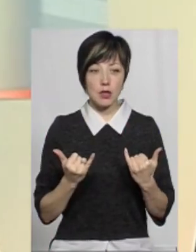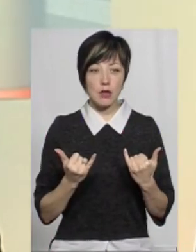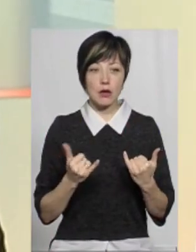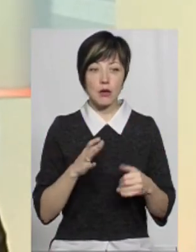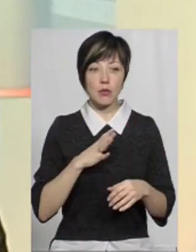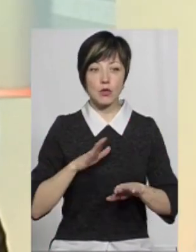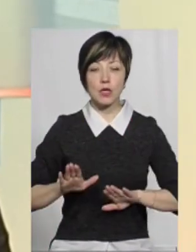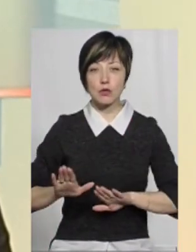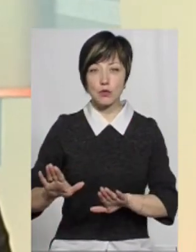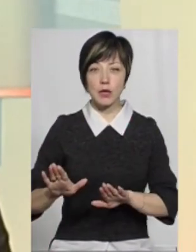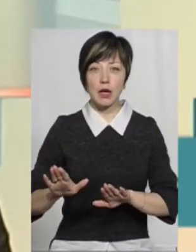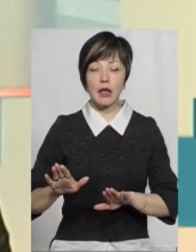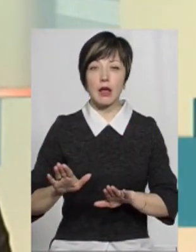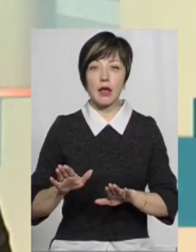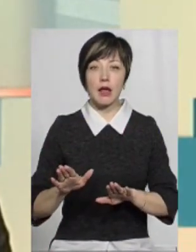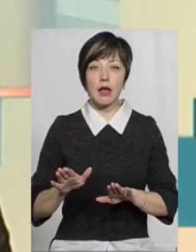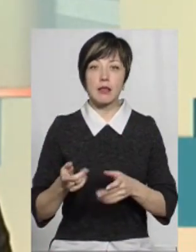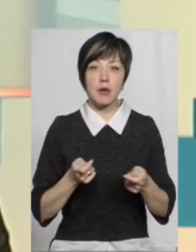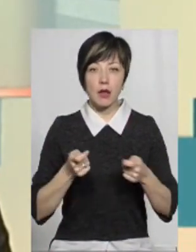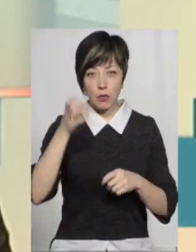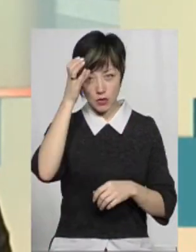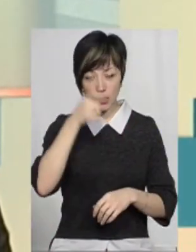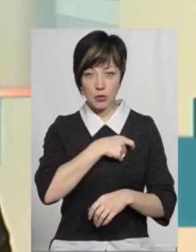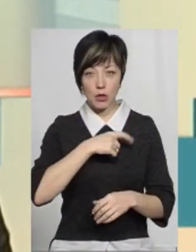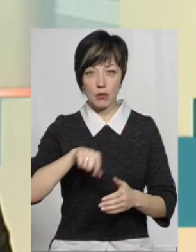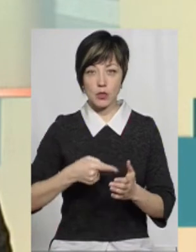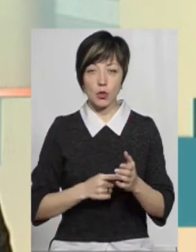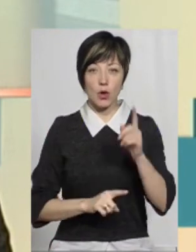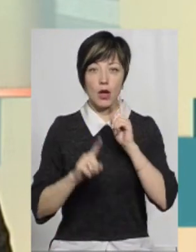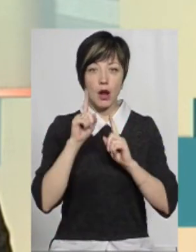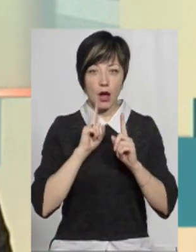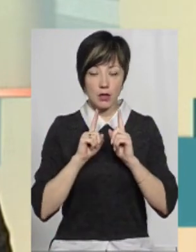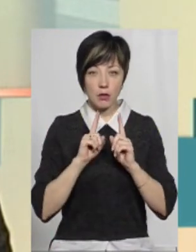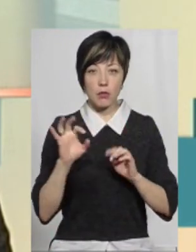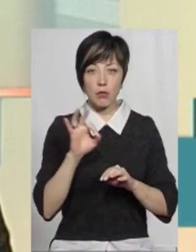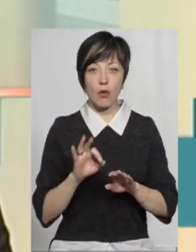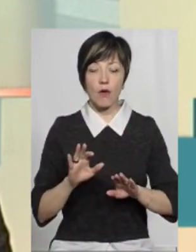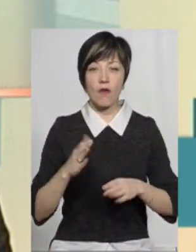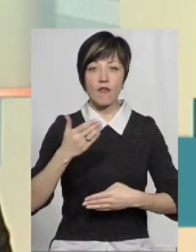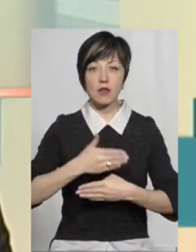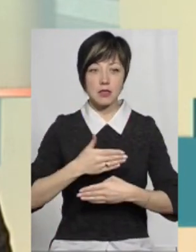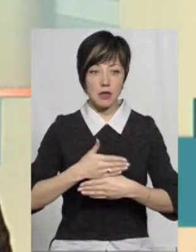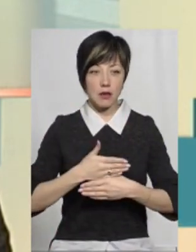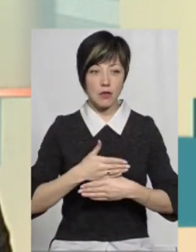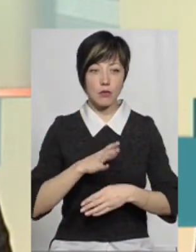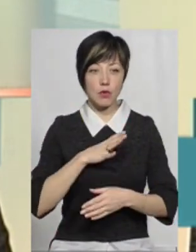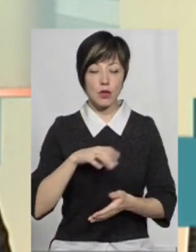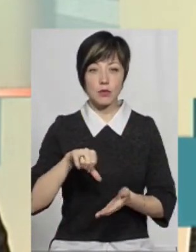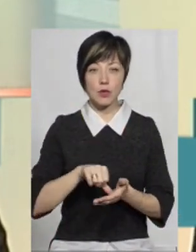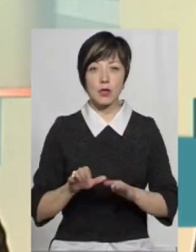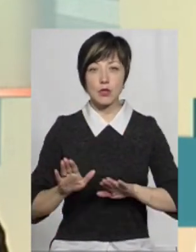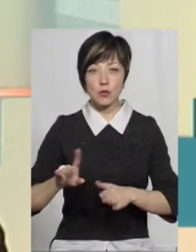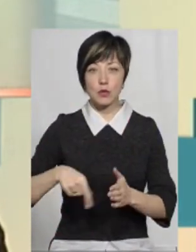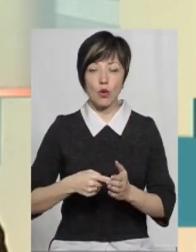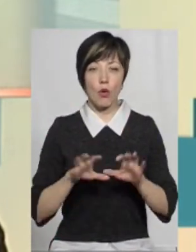був заступник департаменту освіти, депутат міської ради. Про виставу «Прекрасна» на одної була присутня заступник